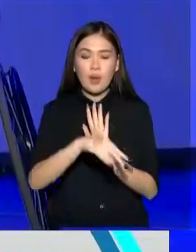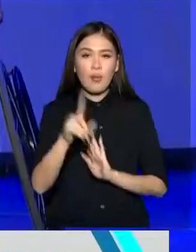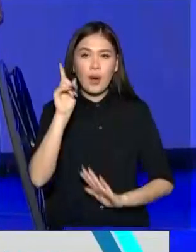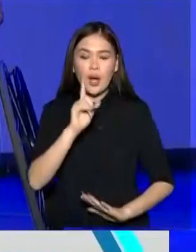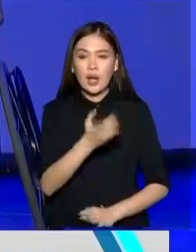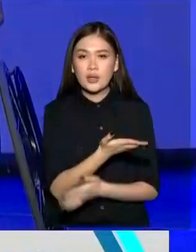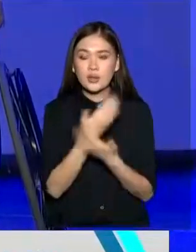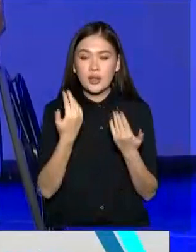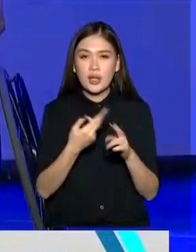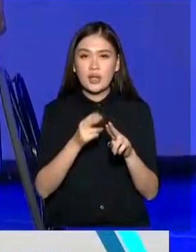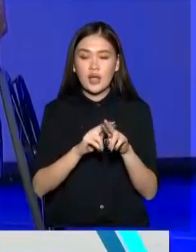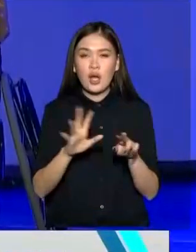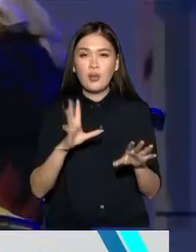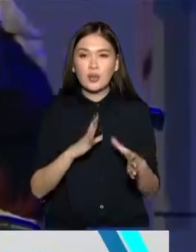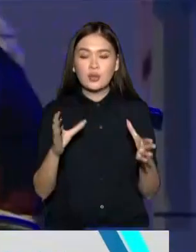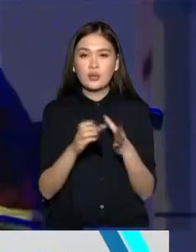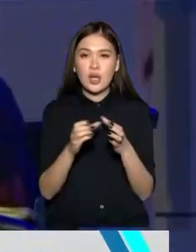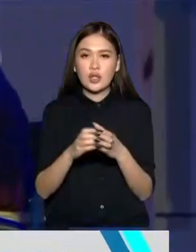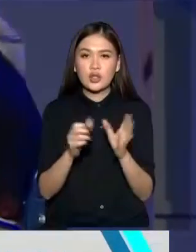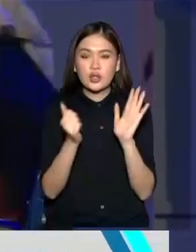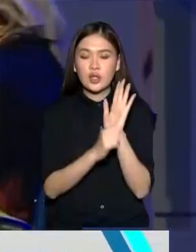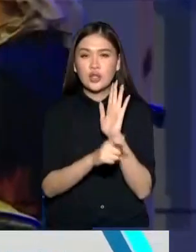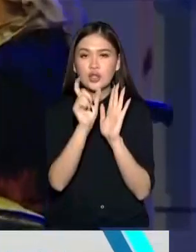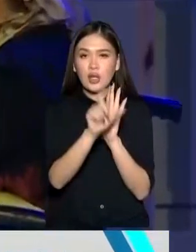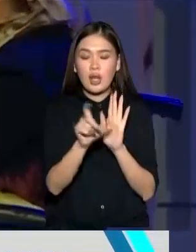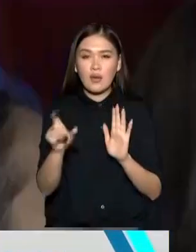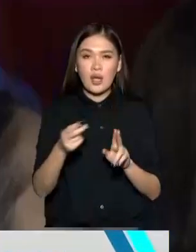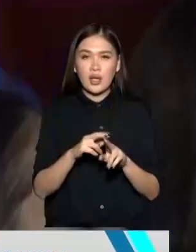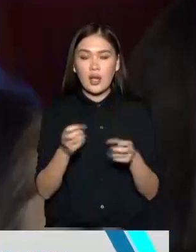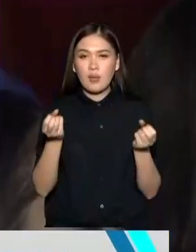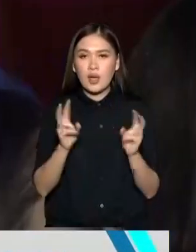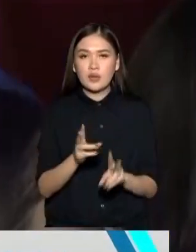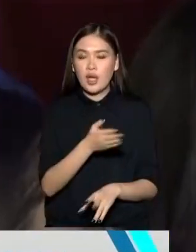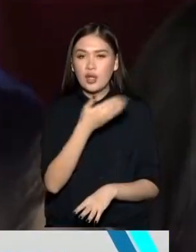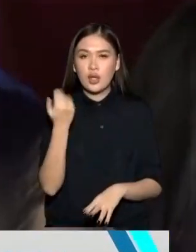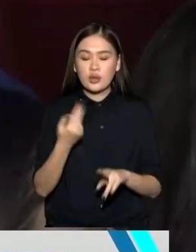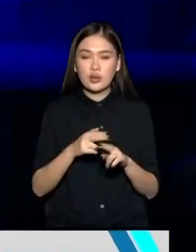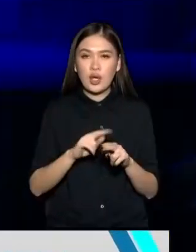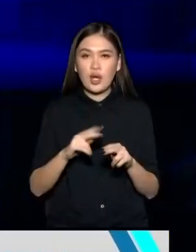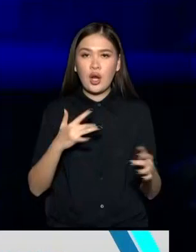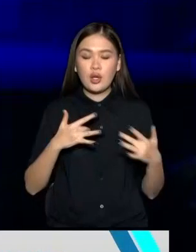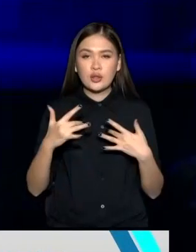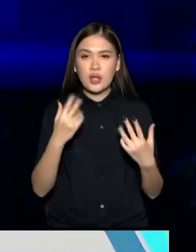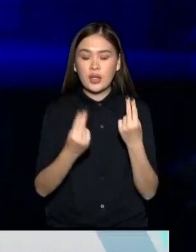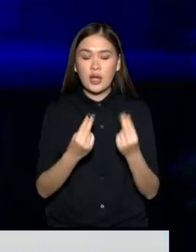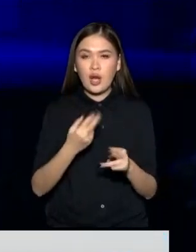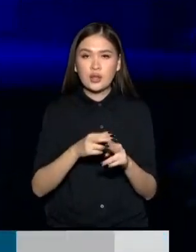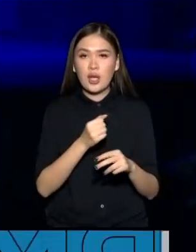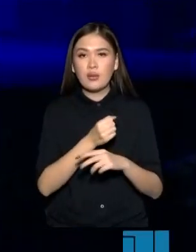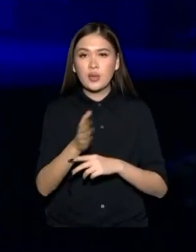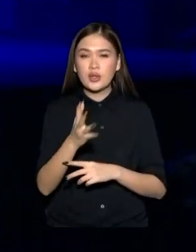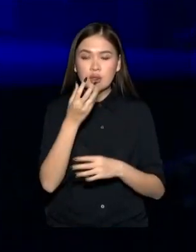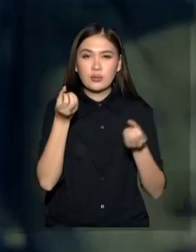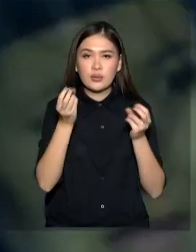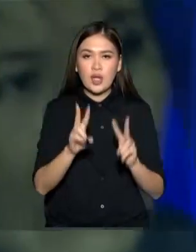нет аналогов в трупе порядка 60 человек большинство из них не профессиональные актеры в планах обучить каждого направив на